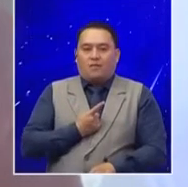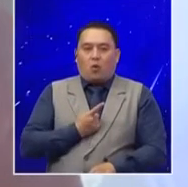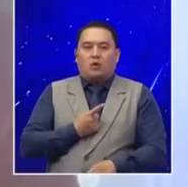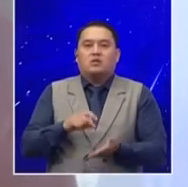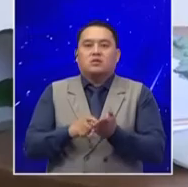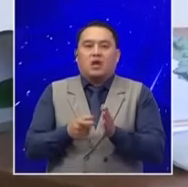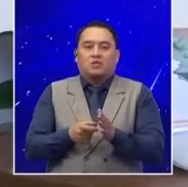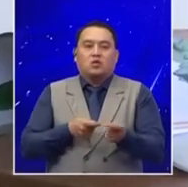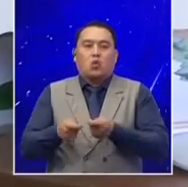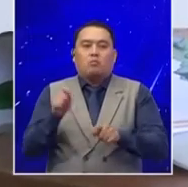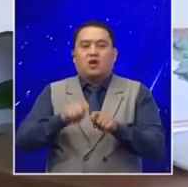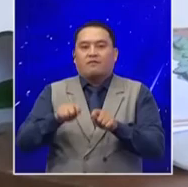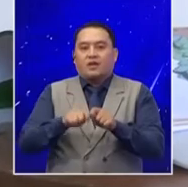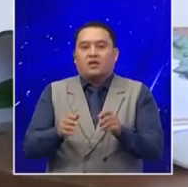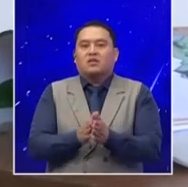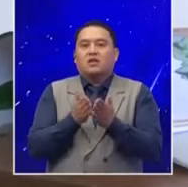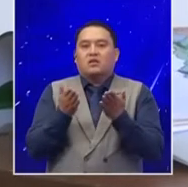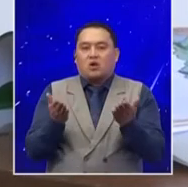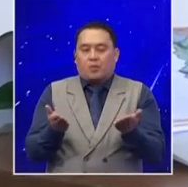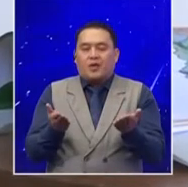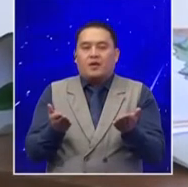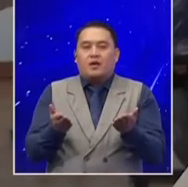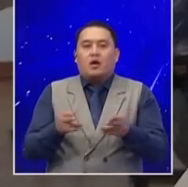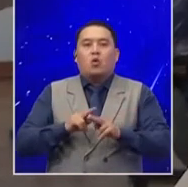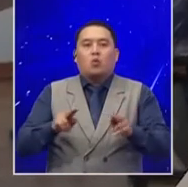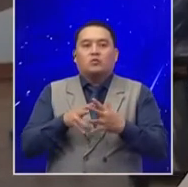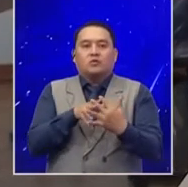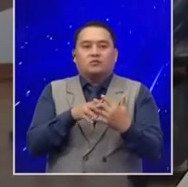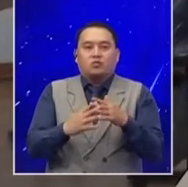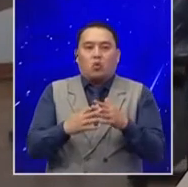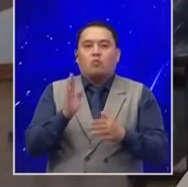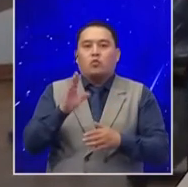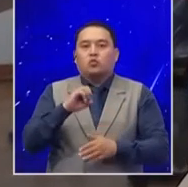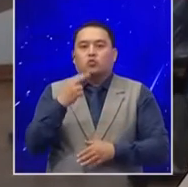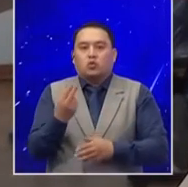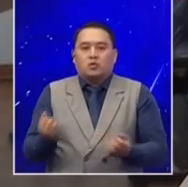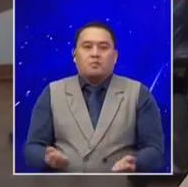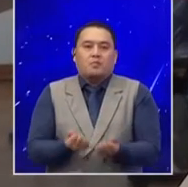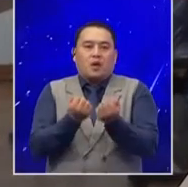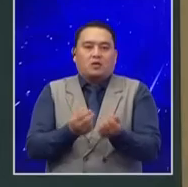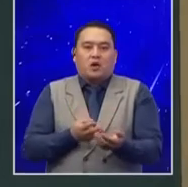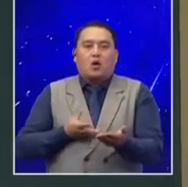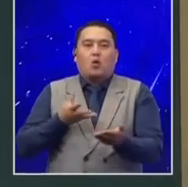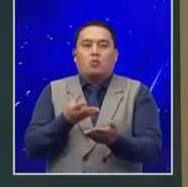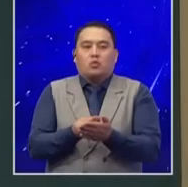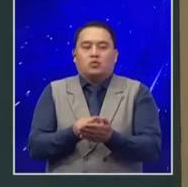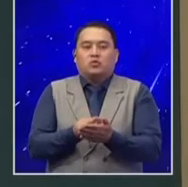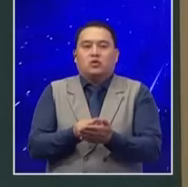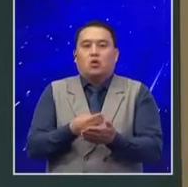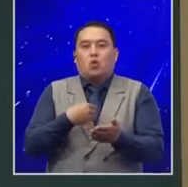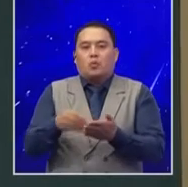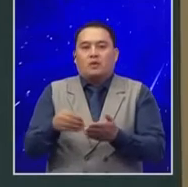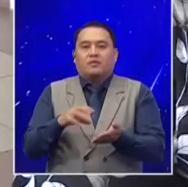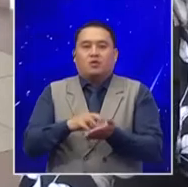классное руководство и проверку тетрадей. А преподавателям, работающим в сельской местности, оказывается социальная поддержка по оплате коммунальных услуг и